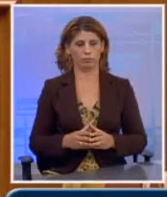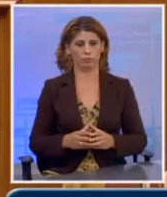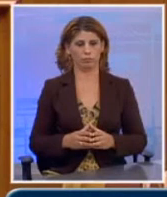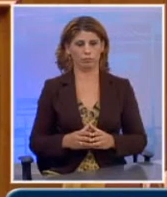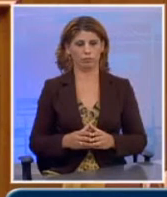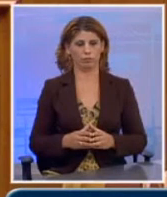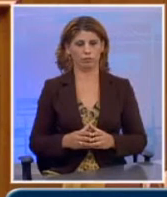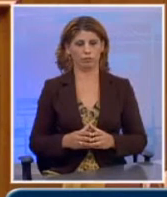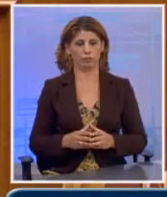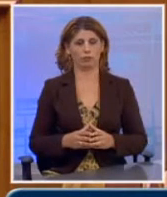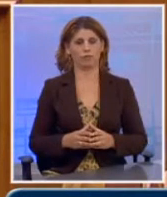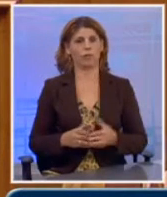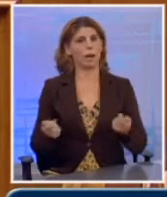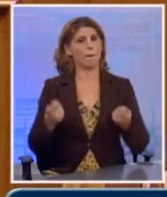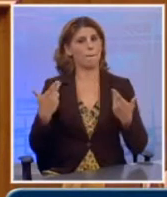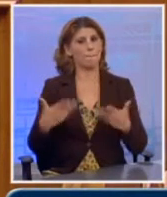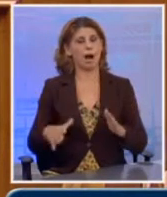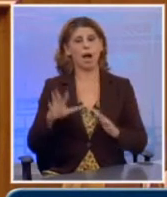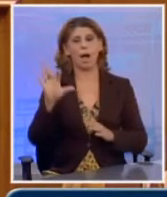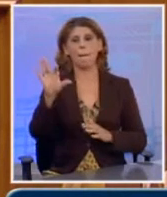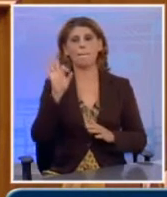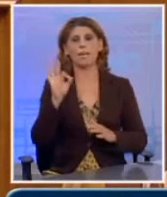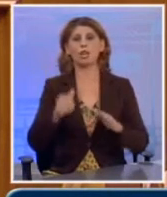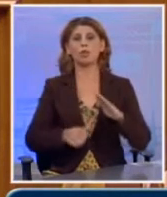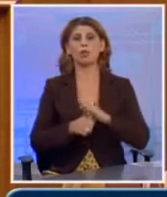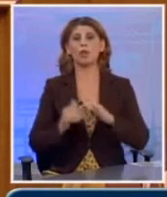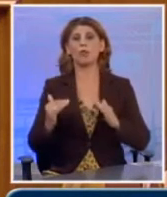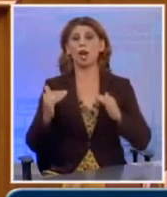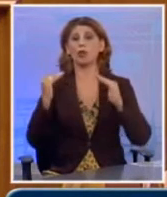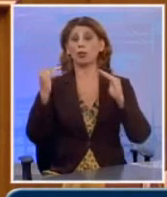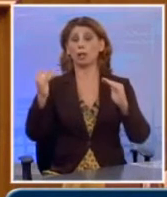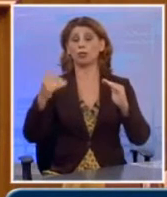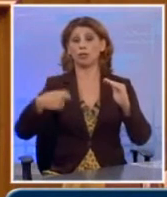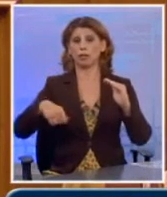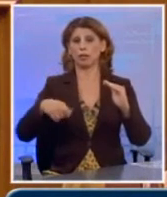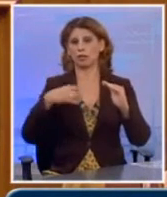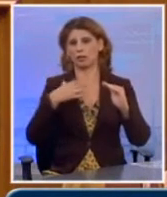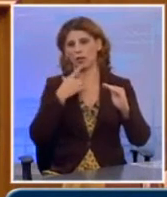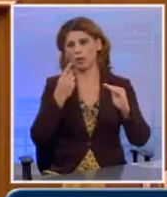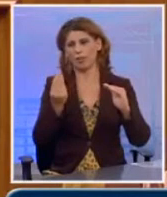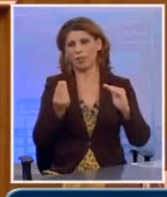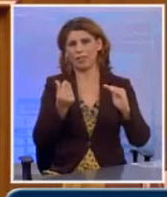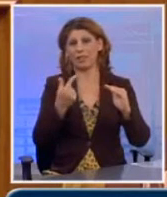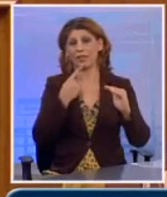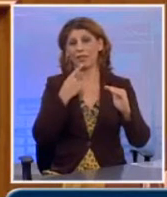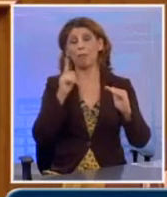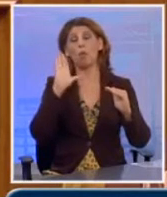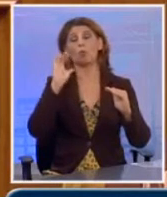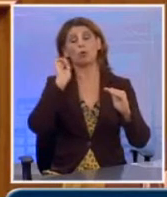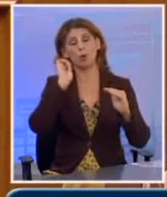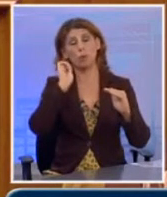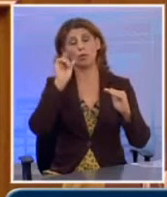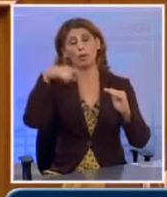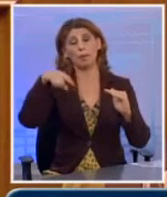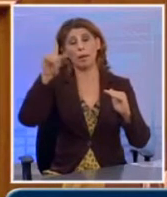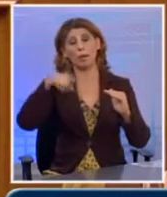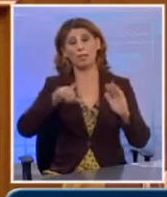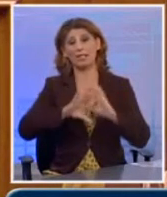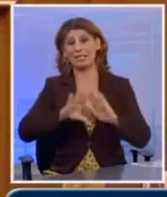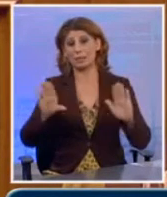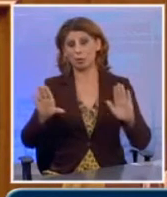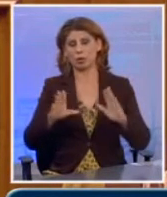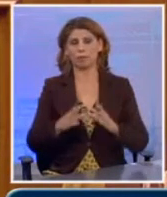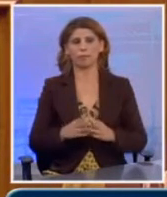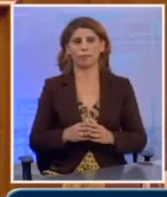έγινε επιλογή Προέδρου ανωτάτου δικαστηρίου, επειδή είπα θα είμαι διακριτικός, δεν θα αναφερώ ούτε ονόματα ούτε ημερομηνίες,